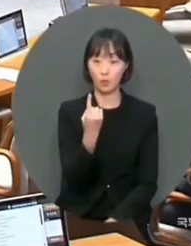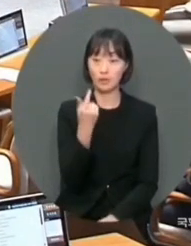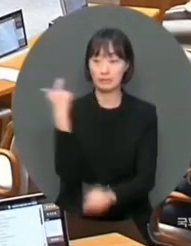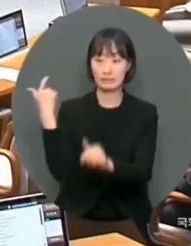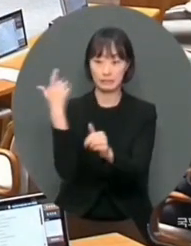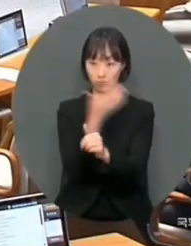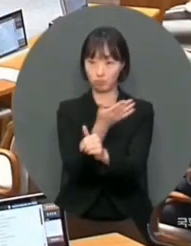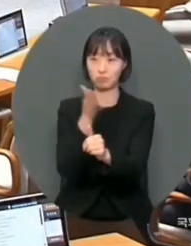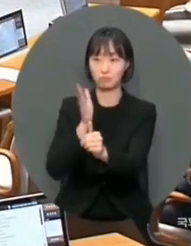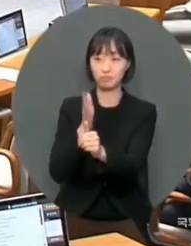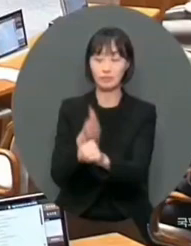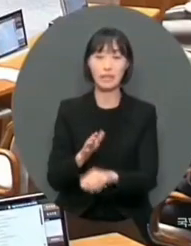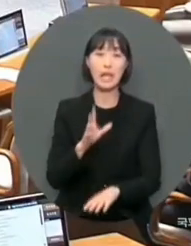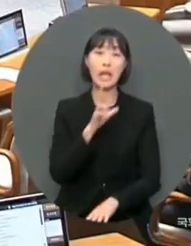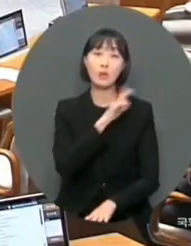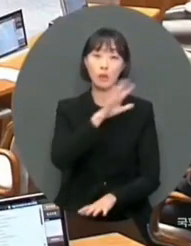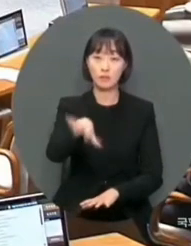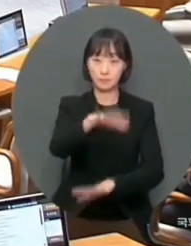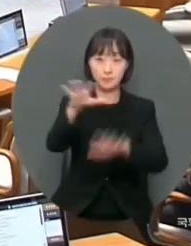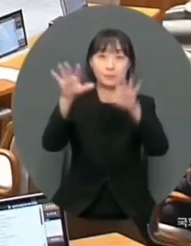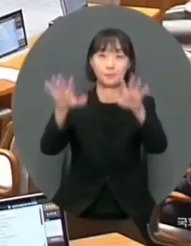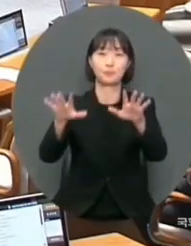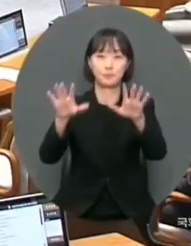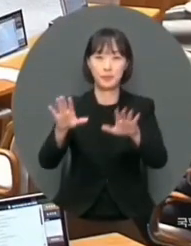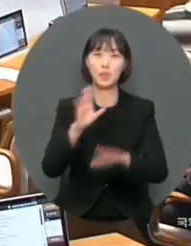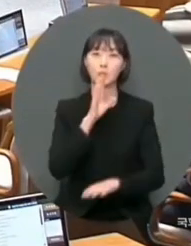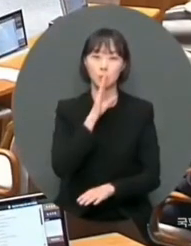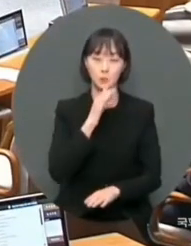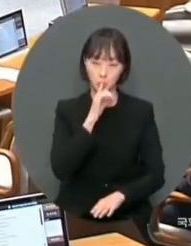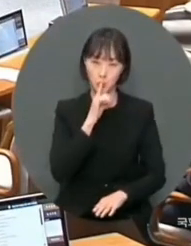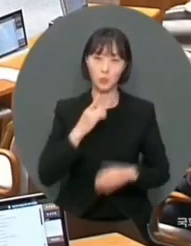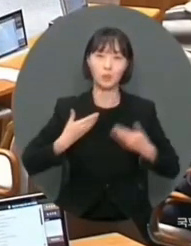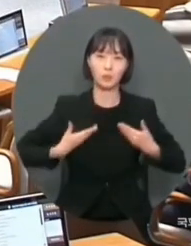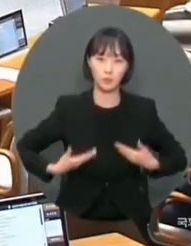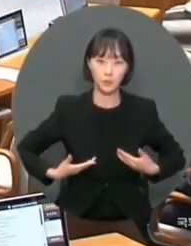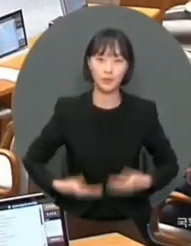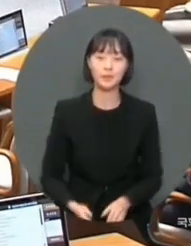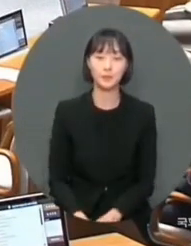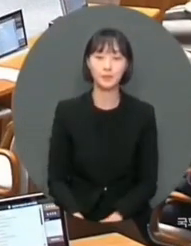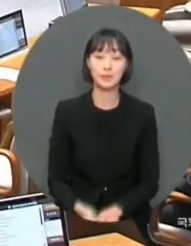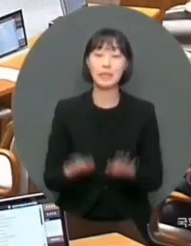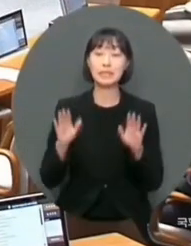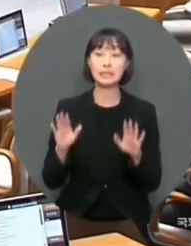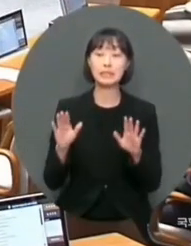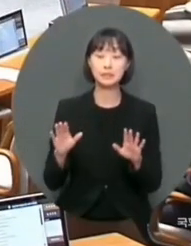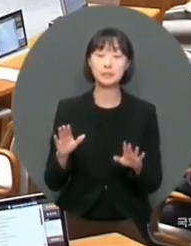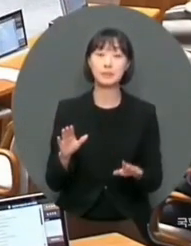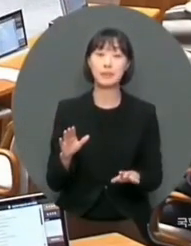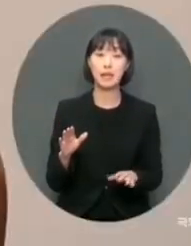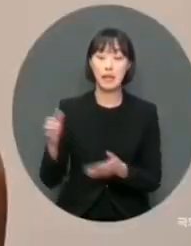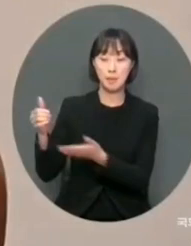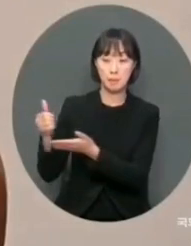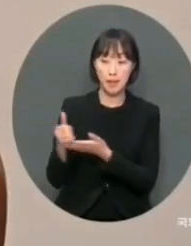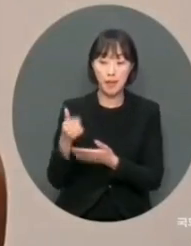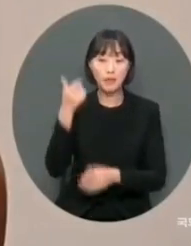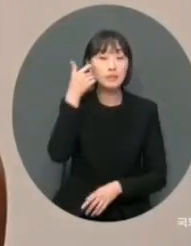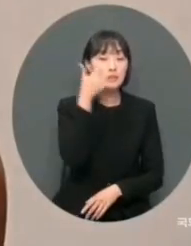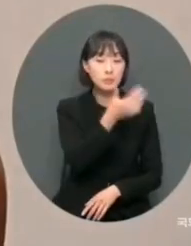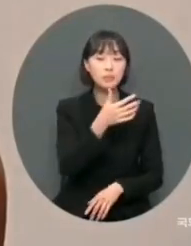자, 우리 의원님 조금만 조용히 해주시고 이 시간은 질의 의원께서 질의하시는